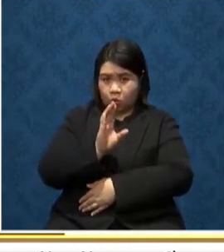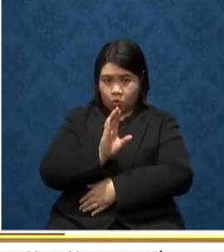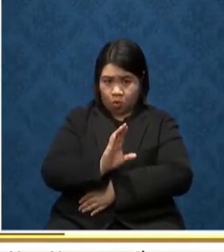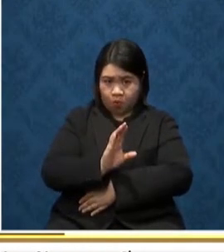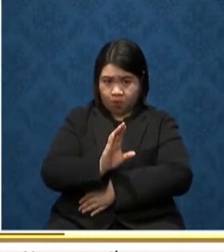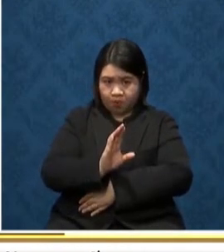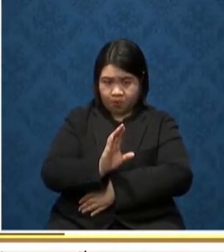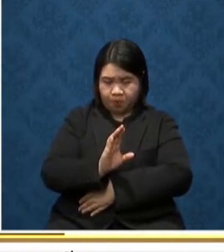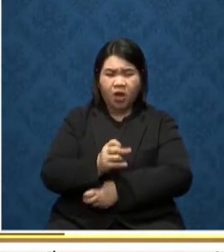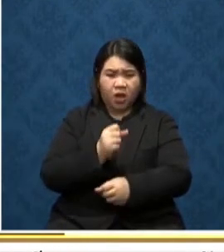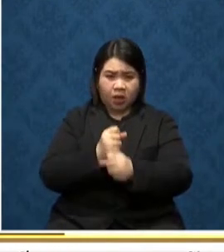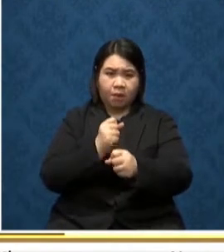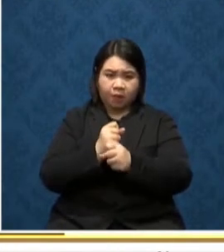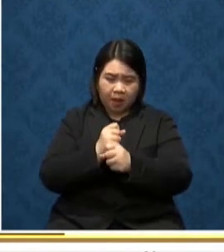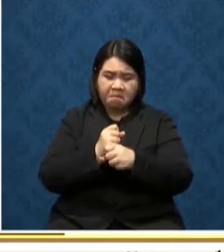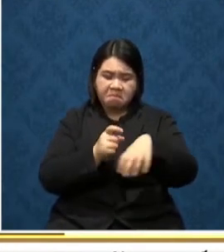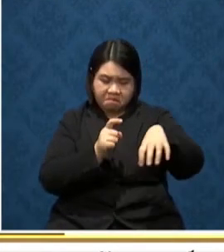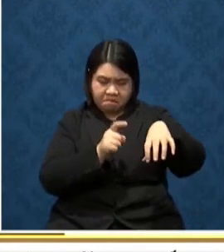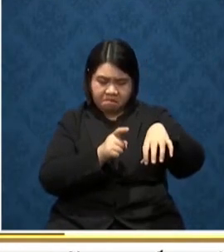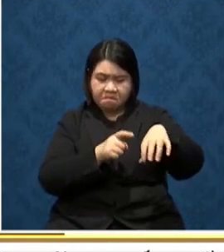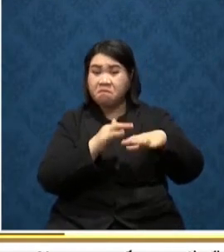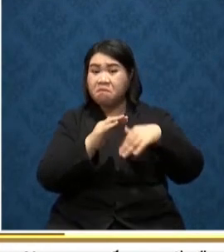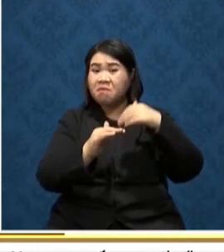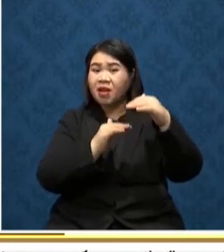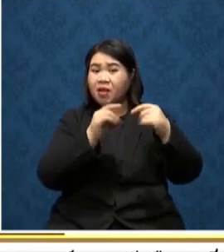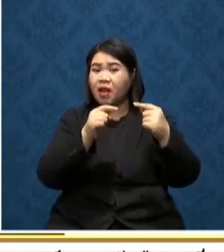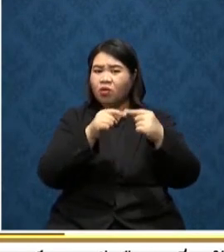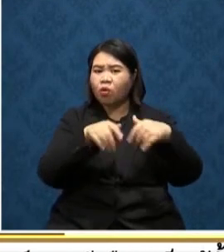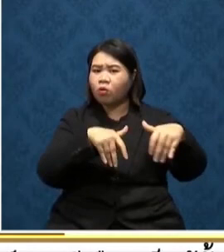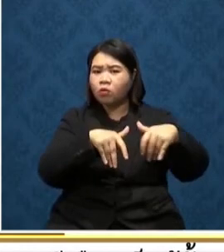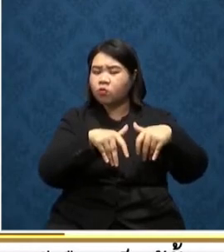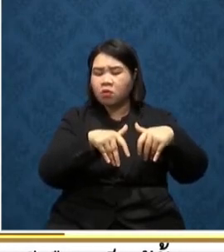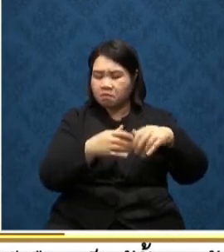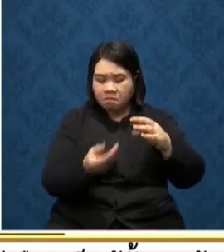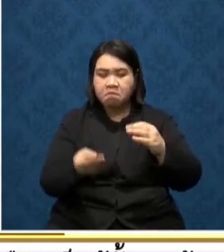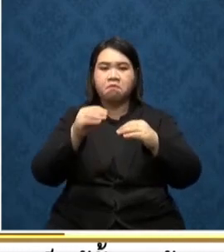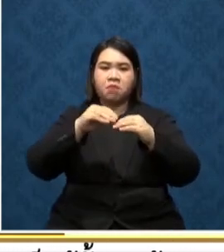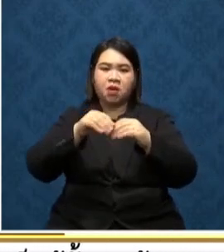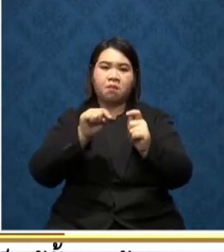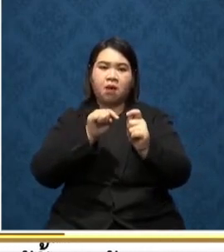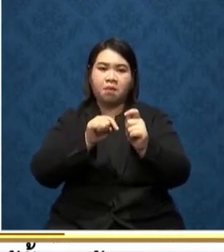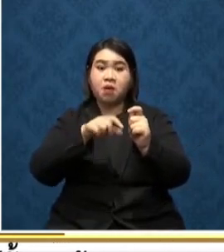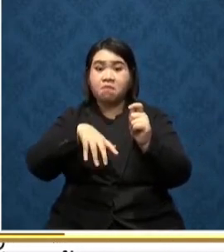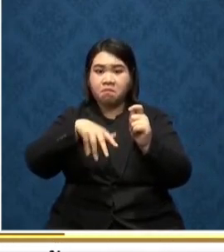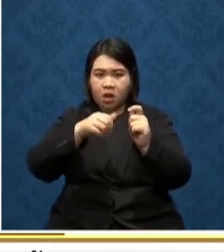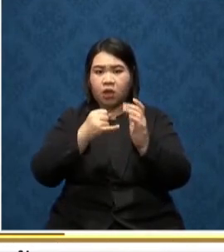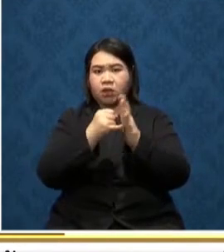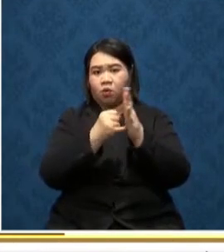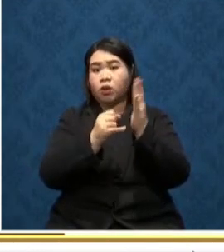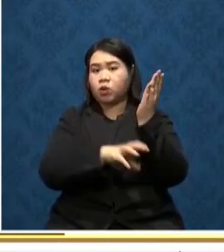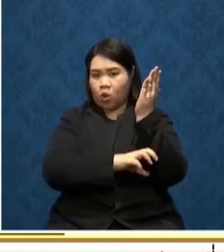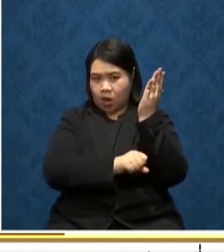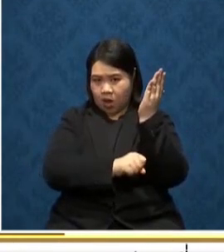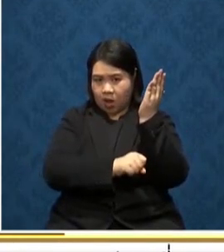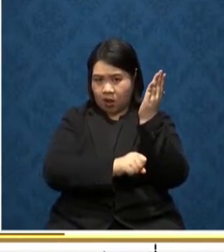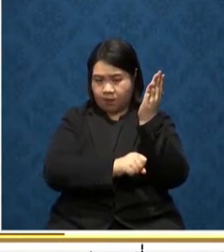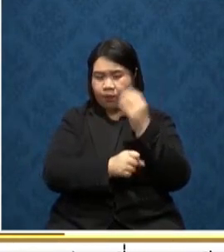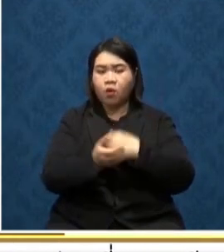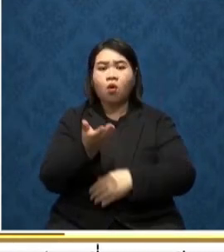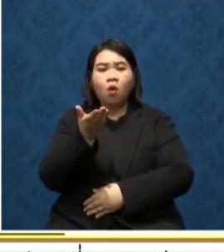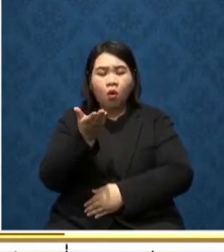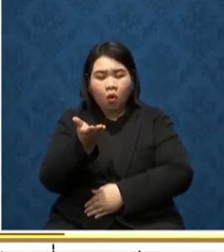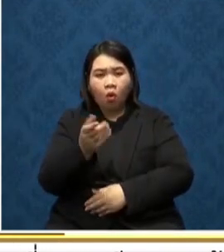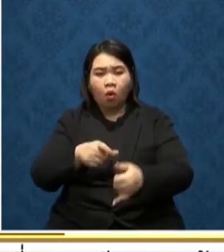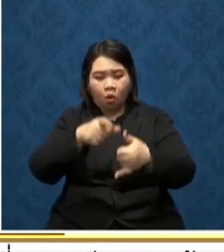ยกฐานะโรงบาล เป็นโงบาลนำเพิมเมองกัหวสงคลาแล้ขอกลอบ